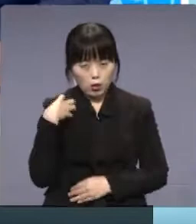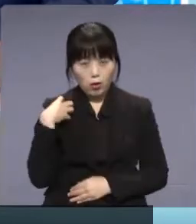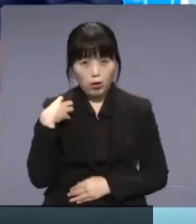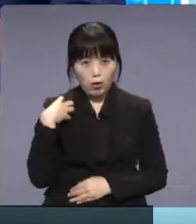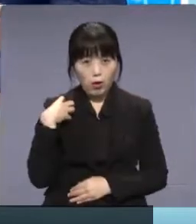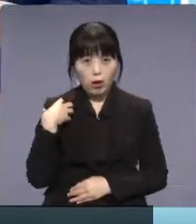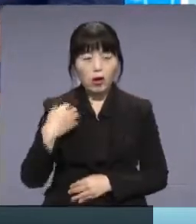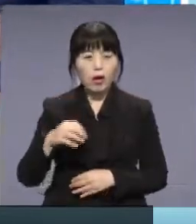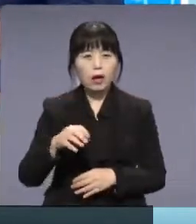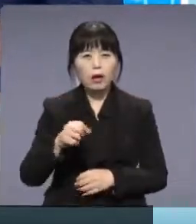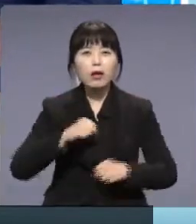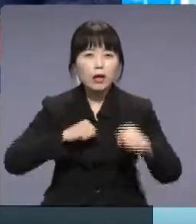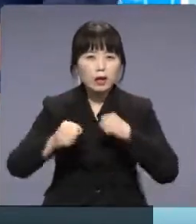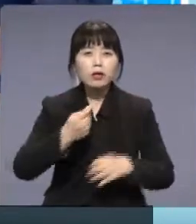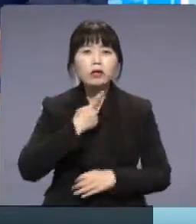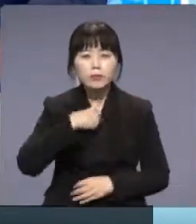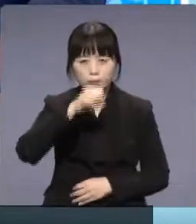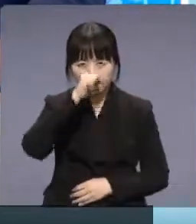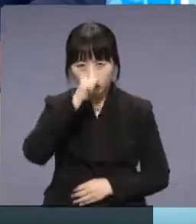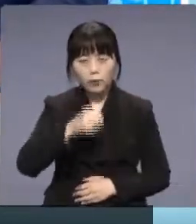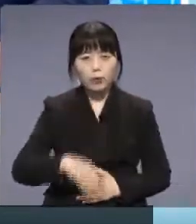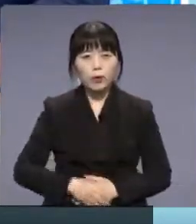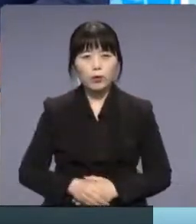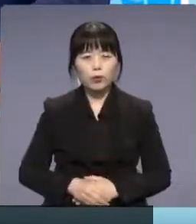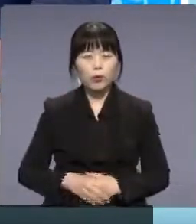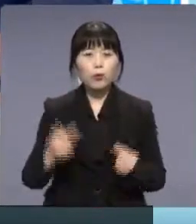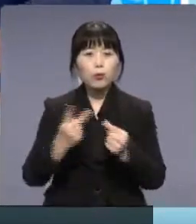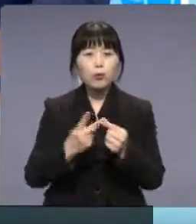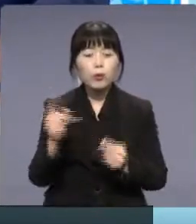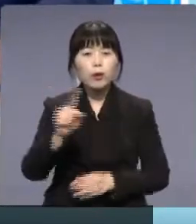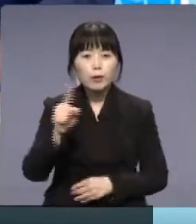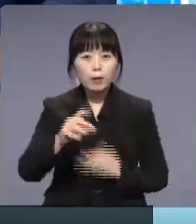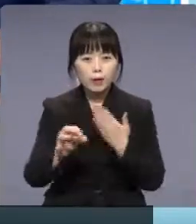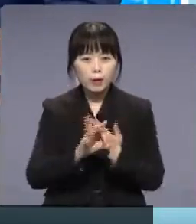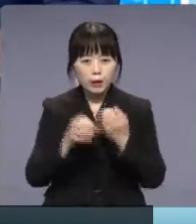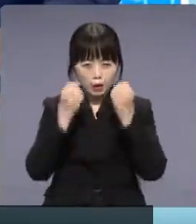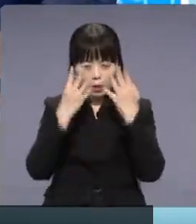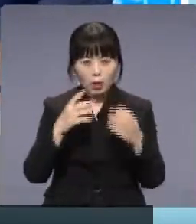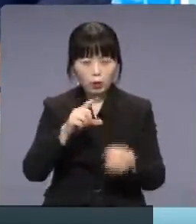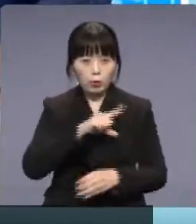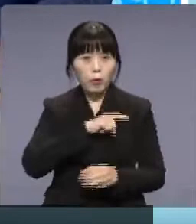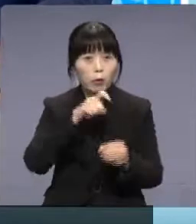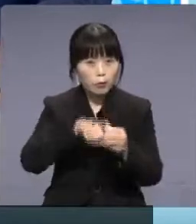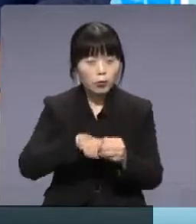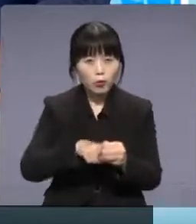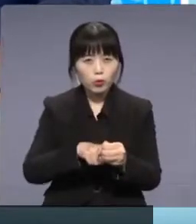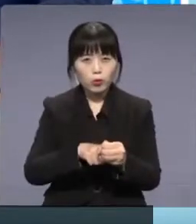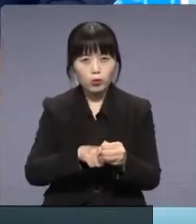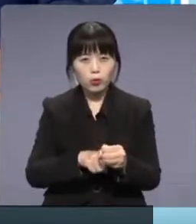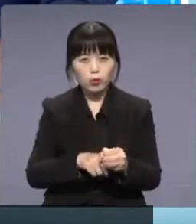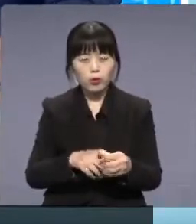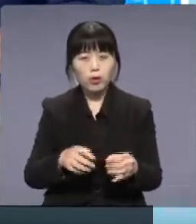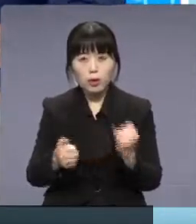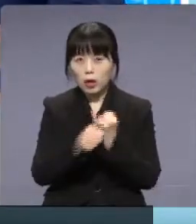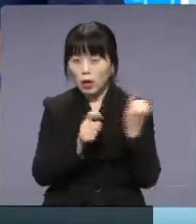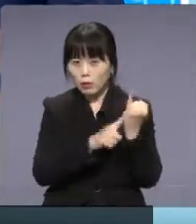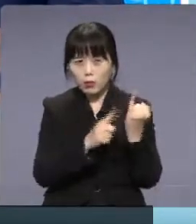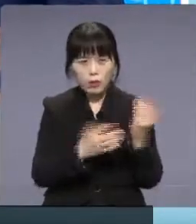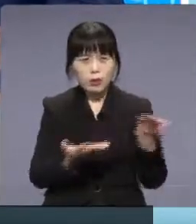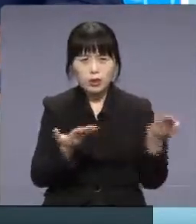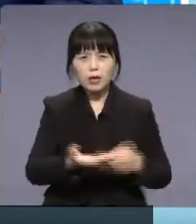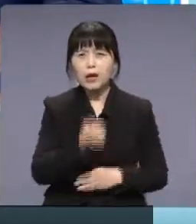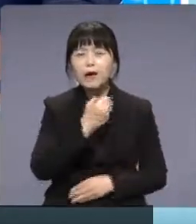하나 했으면 좋겠고 그 다음에 또 하나 더 이제 그 새로운 영부인상으로 이제까지는 영부인들이 자기 직업이